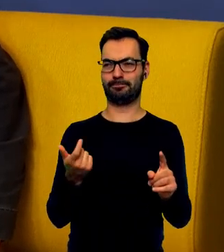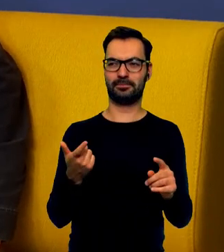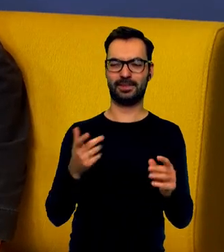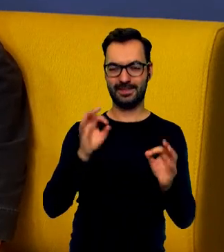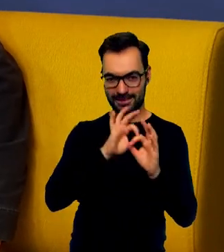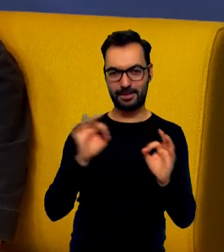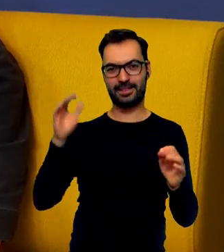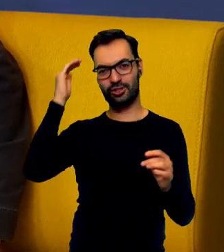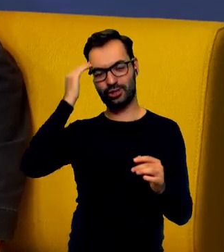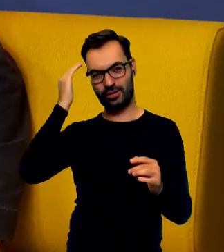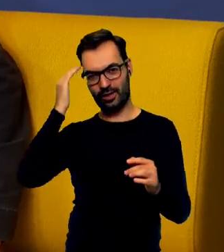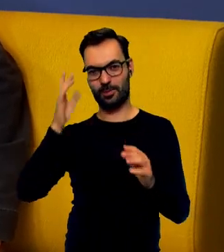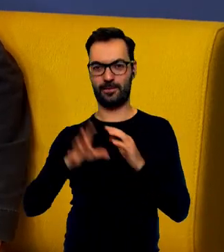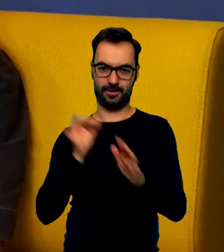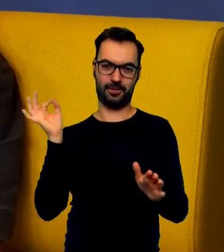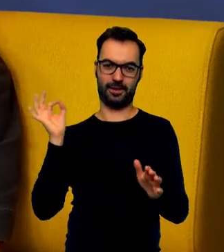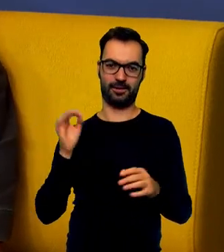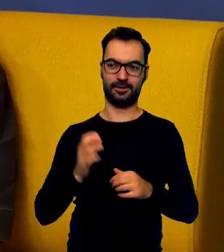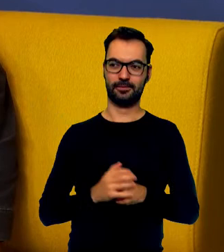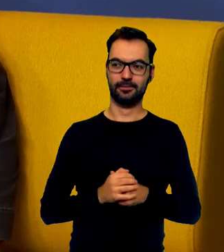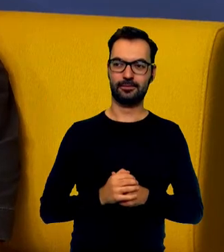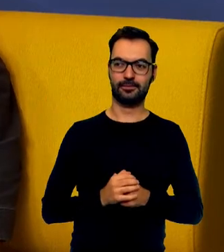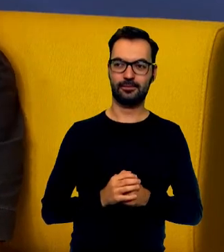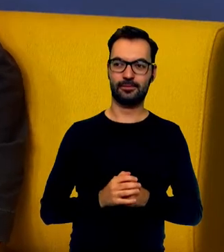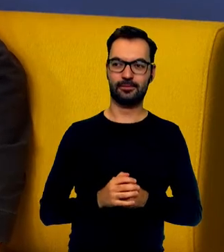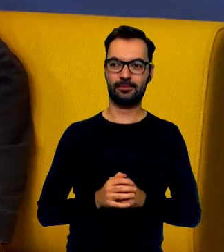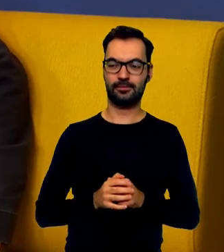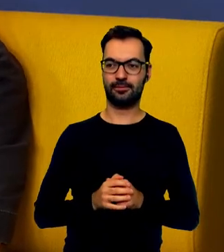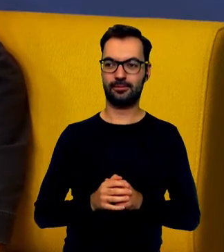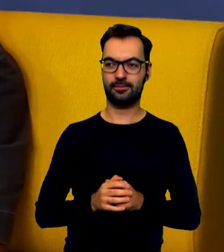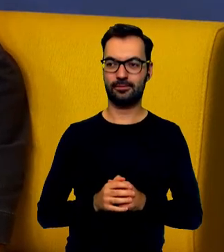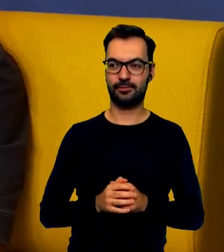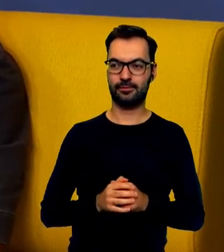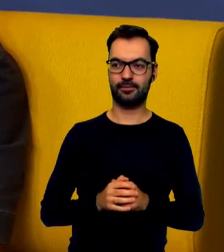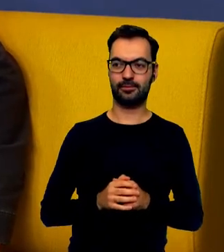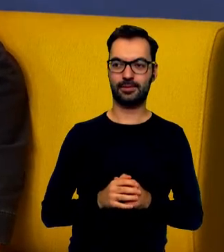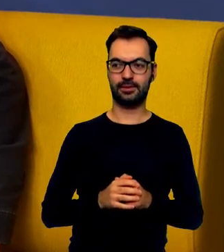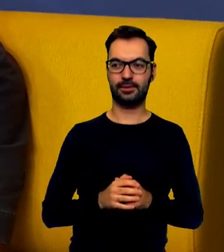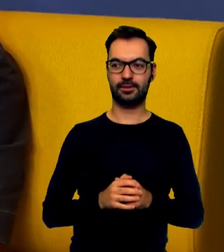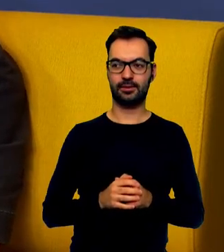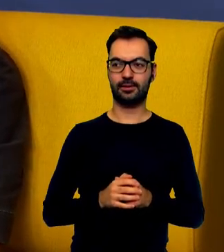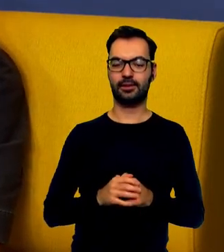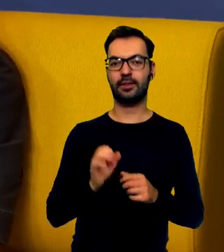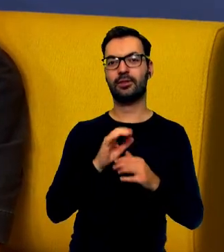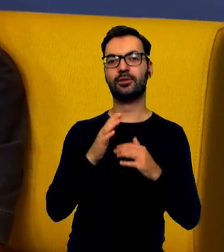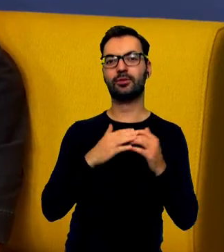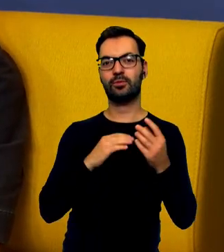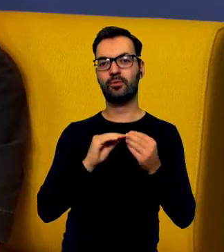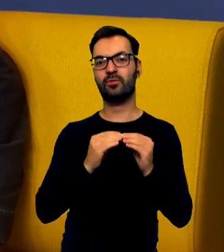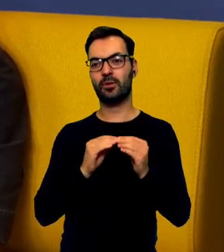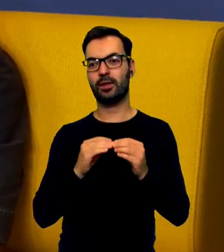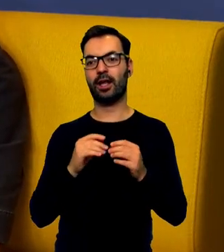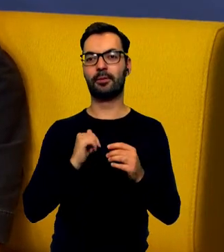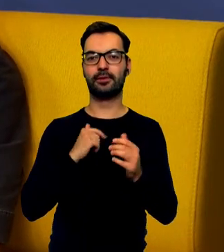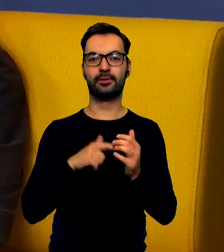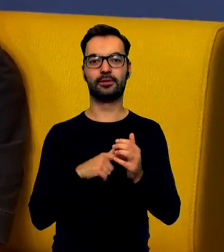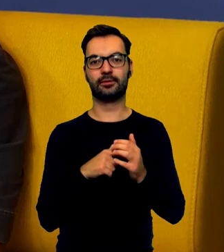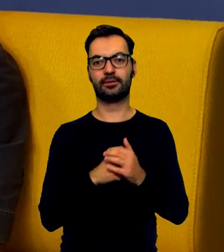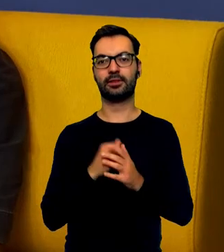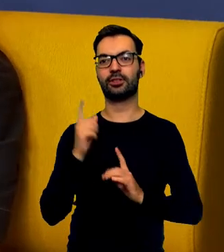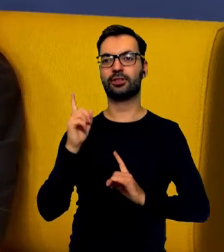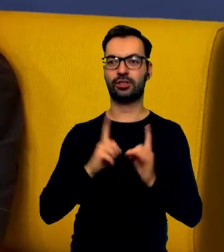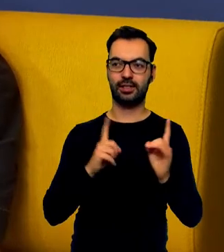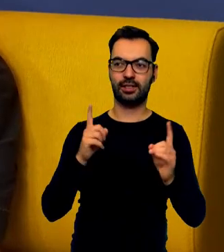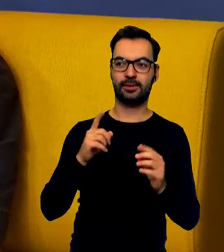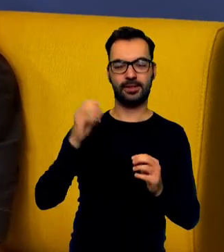no, świadomie takie wyostrzone i one są tak sformułowane właśnie, żeby